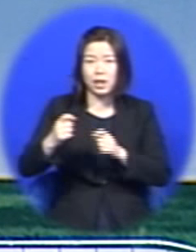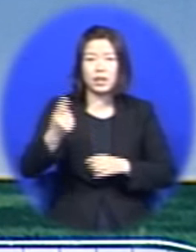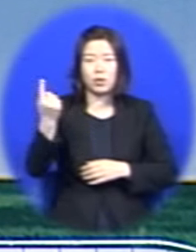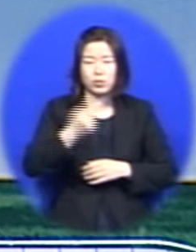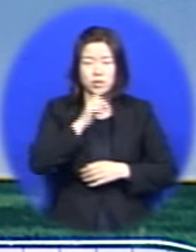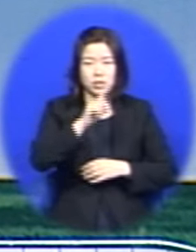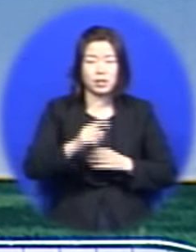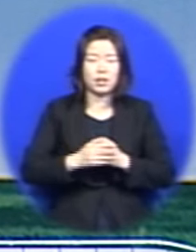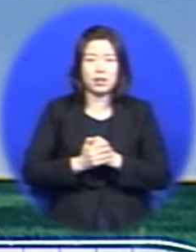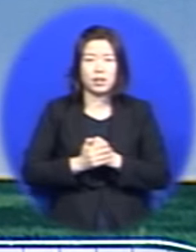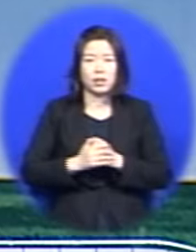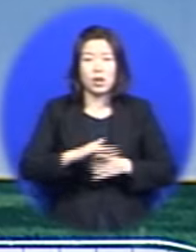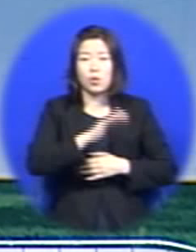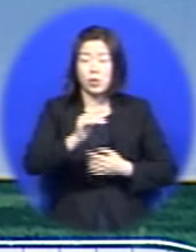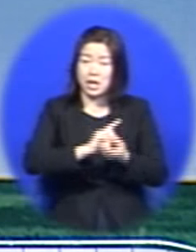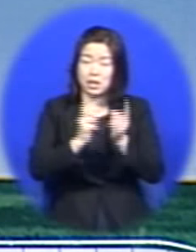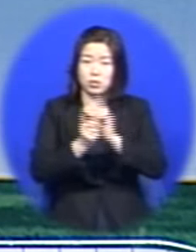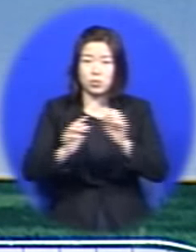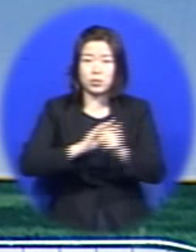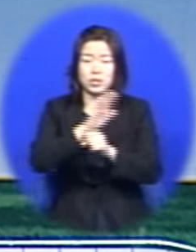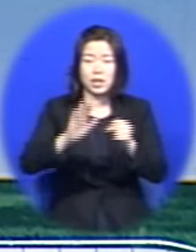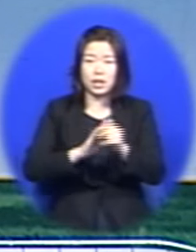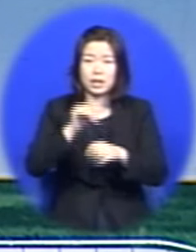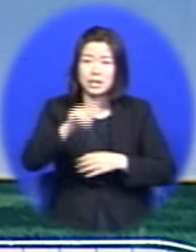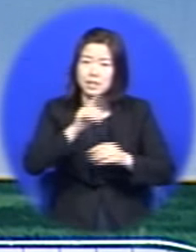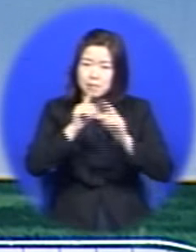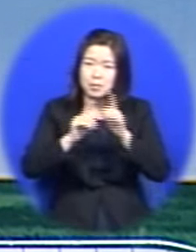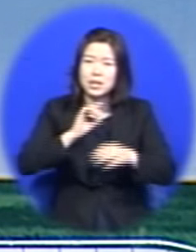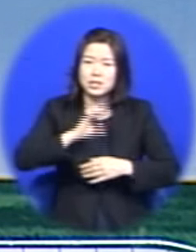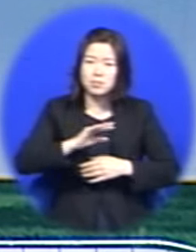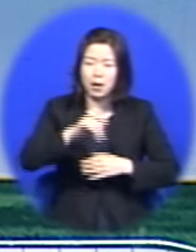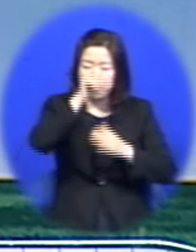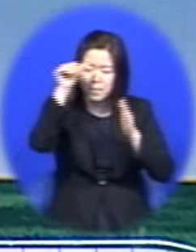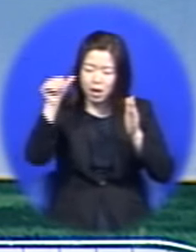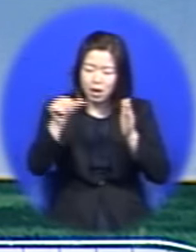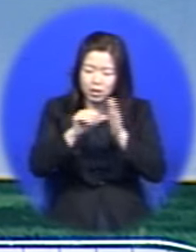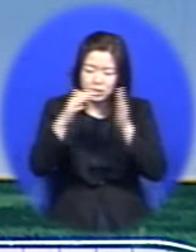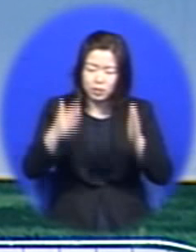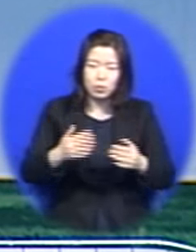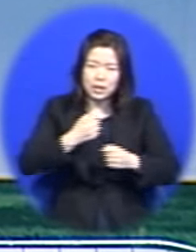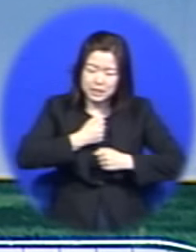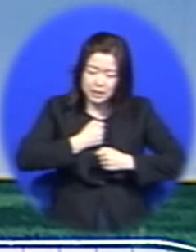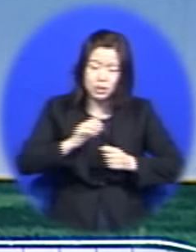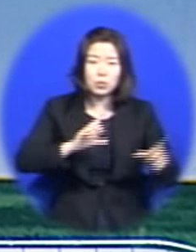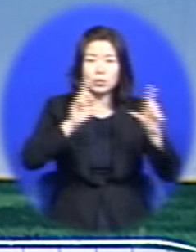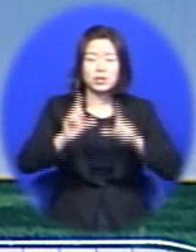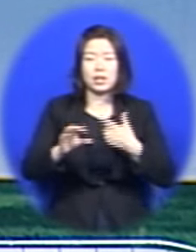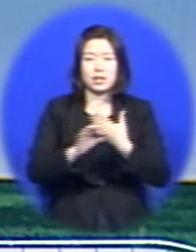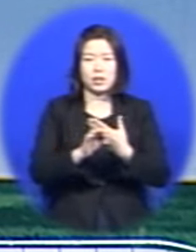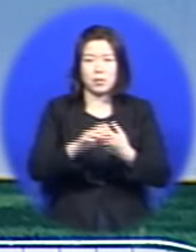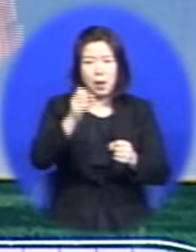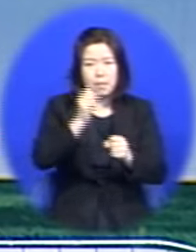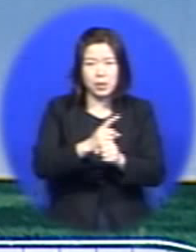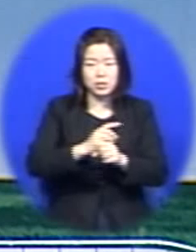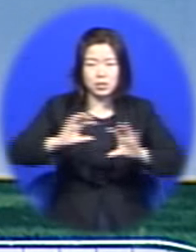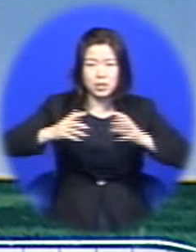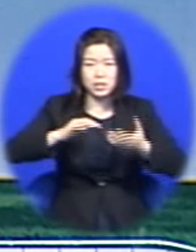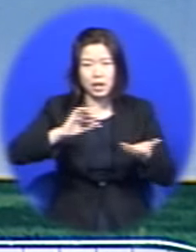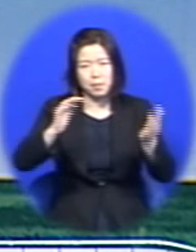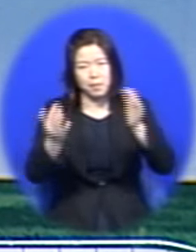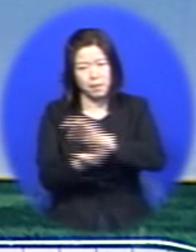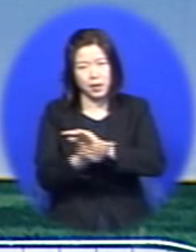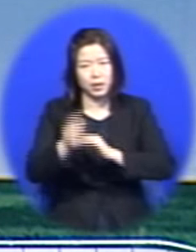우리가 서로 사랑하라 하는 이 말씀만 정말 평생 지키고 살았다면 벌써 세상은 뒤집어졌을